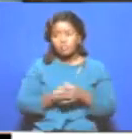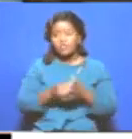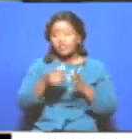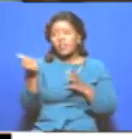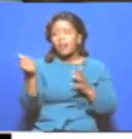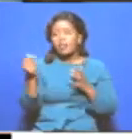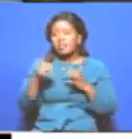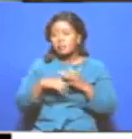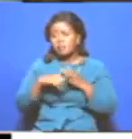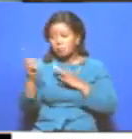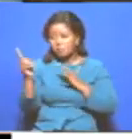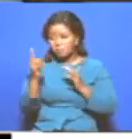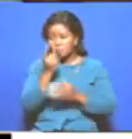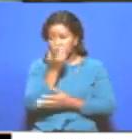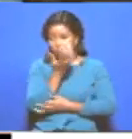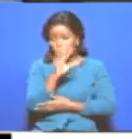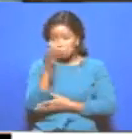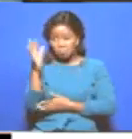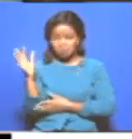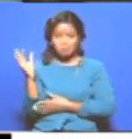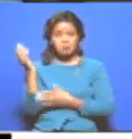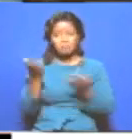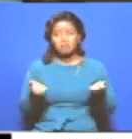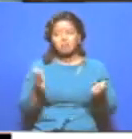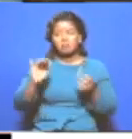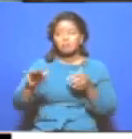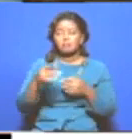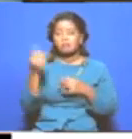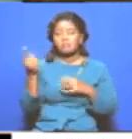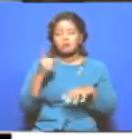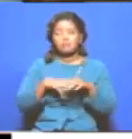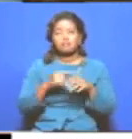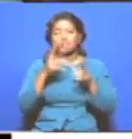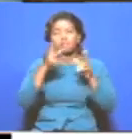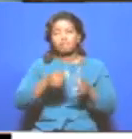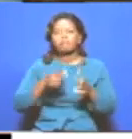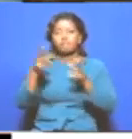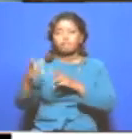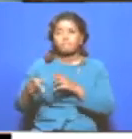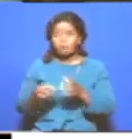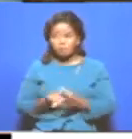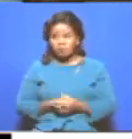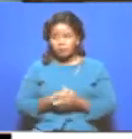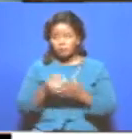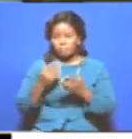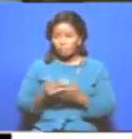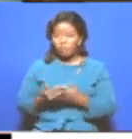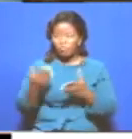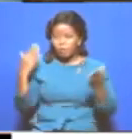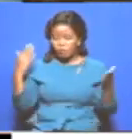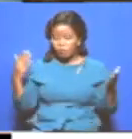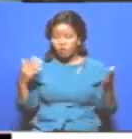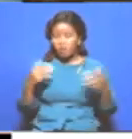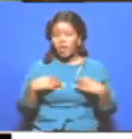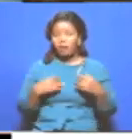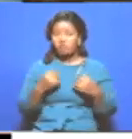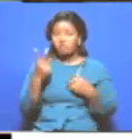msituni. Wakati hiyo marisasi zilipiga. Lakini hapo mbele nasikia kuna gari mbili